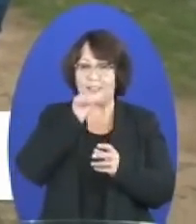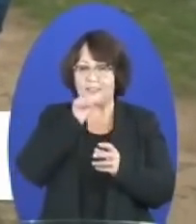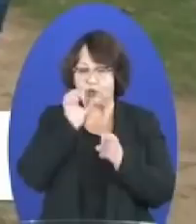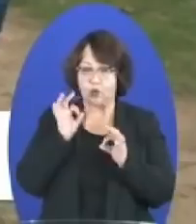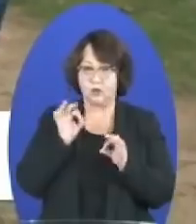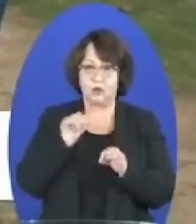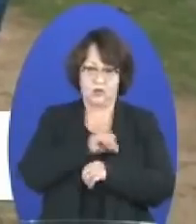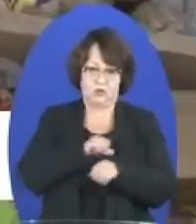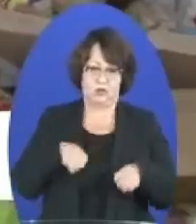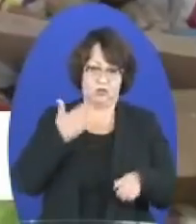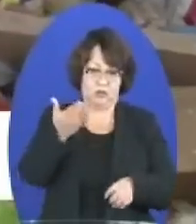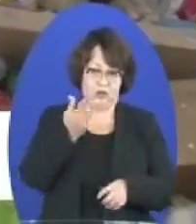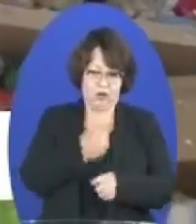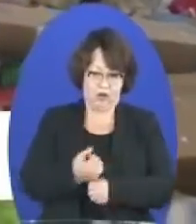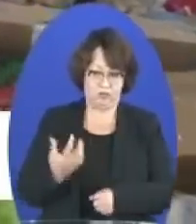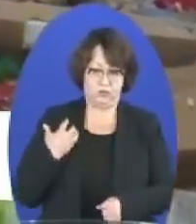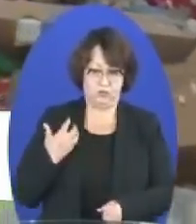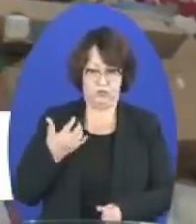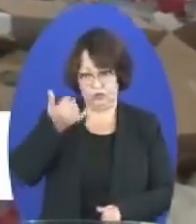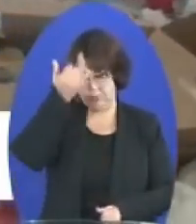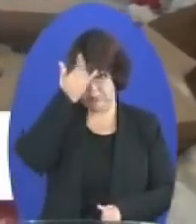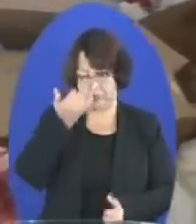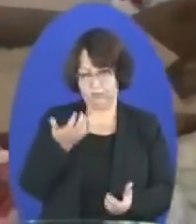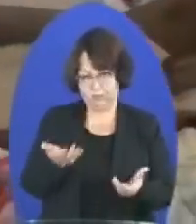ч гол үүрэг юм аа.